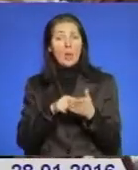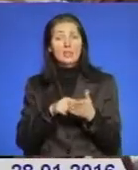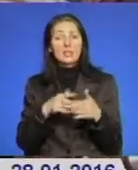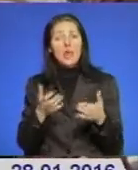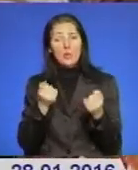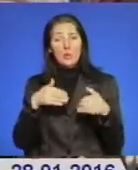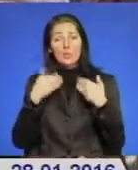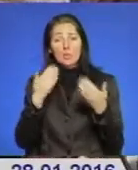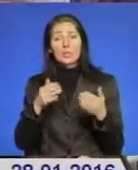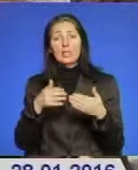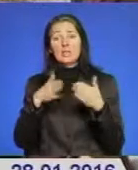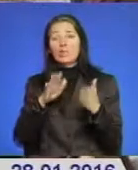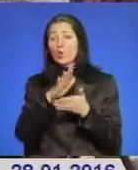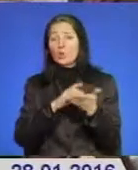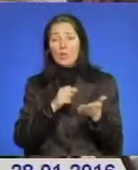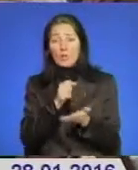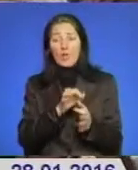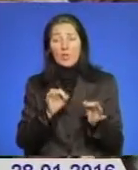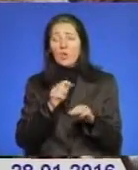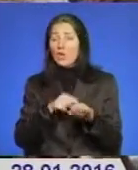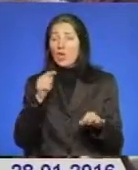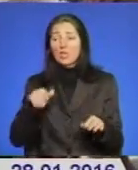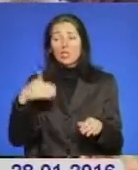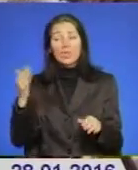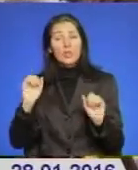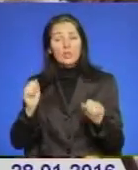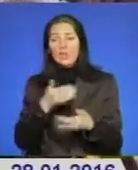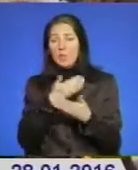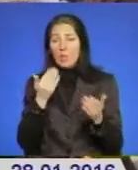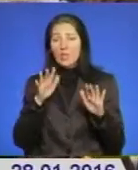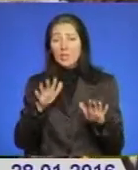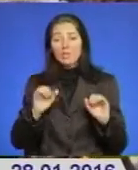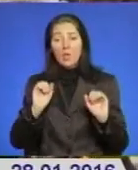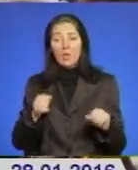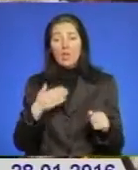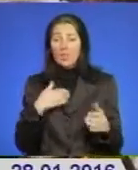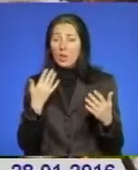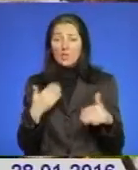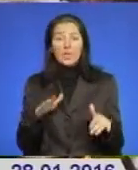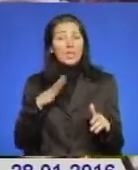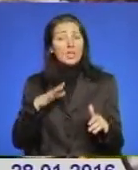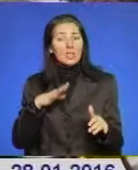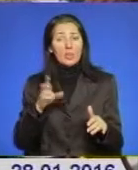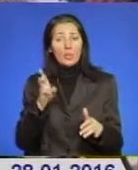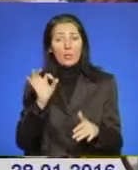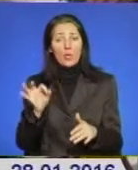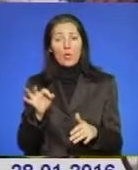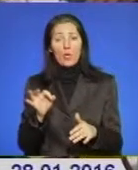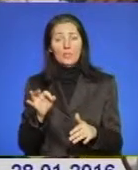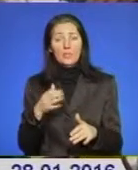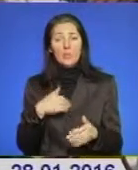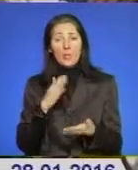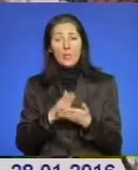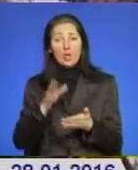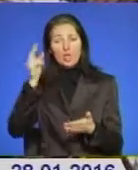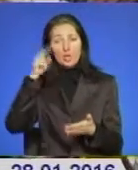нього з відкритою заявою. Ніякої реакції зі сторони влади ми не маємо. На місцеву владу ми вже не покладаємося, бо я маю на